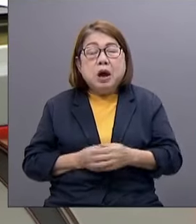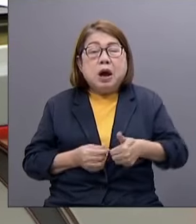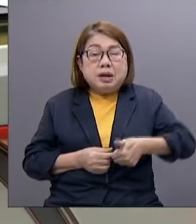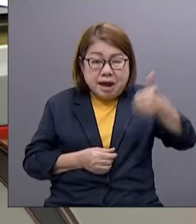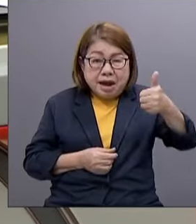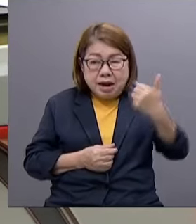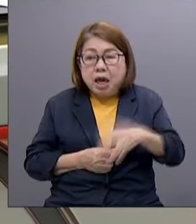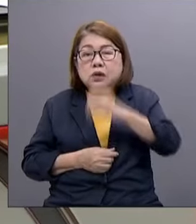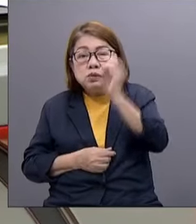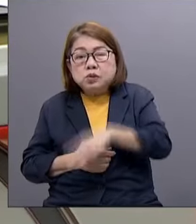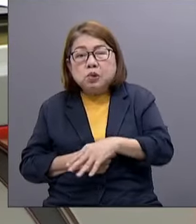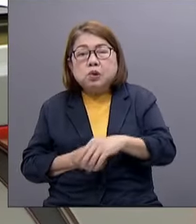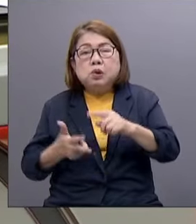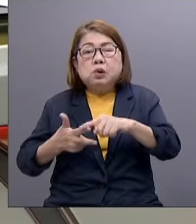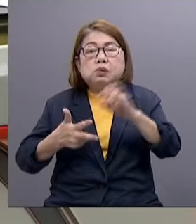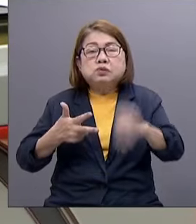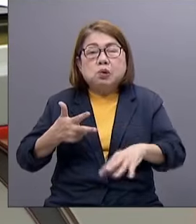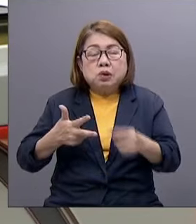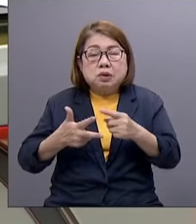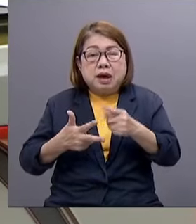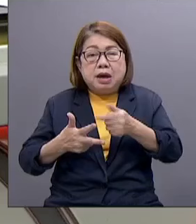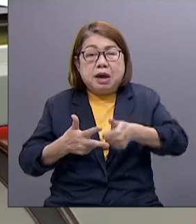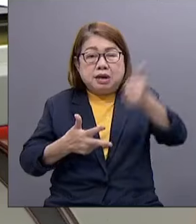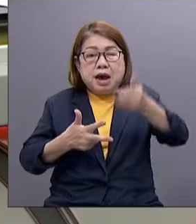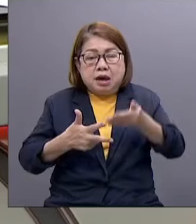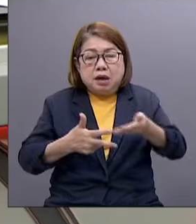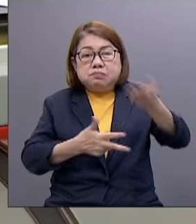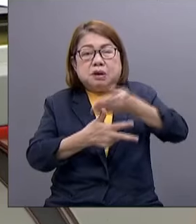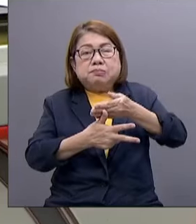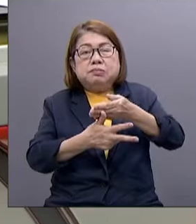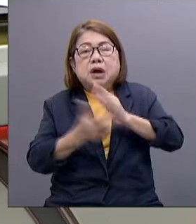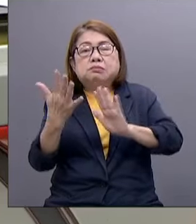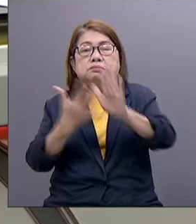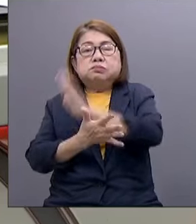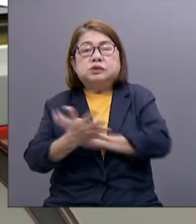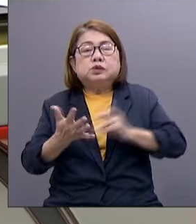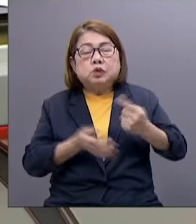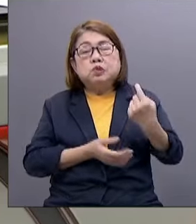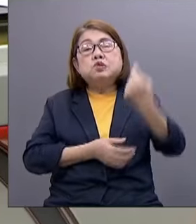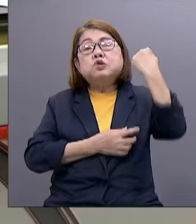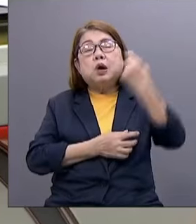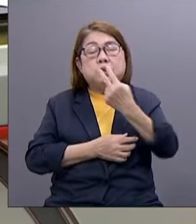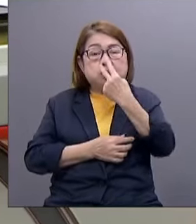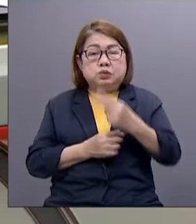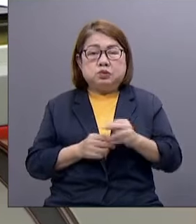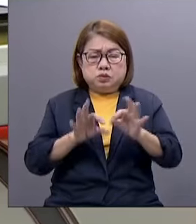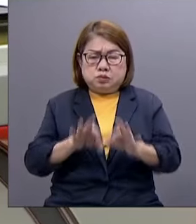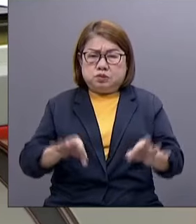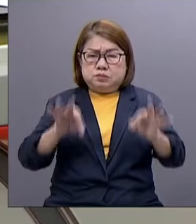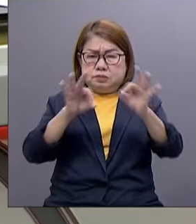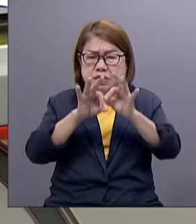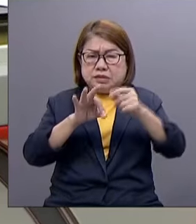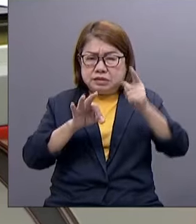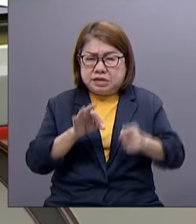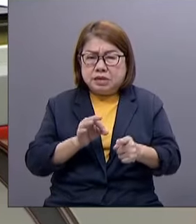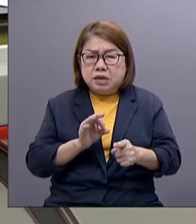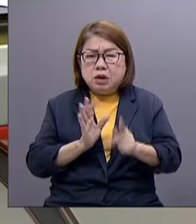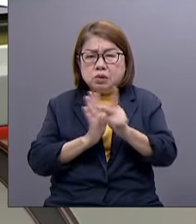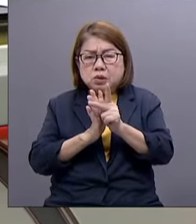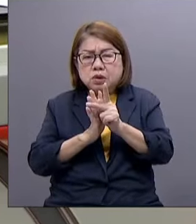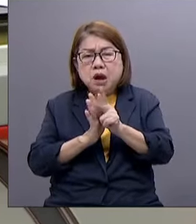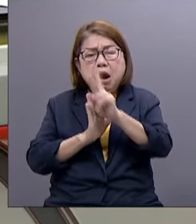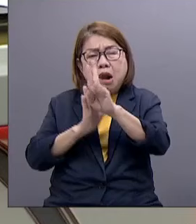ไปต่อไม่ได้กับคนดังบางส่วนที่ไปต่อได้คงจะต้องย้อนกลับไปดูว่าหัวใจหลักในเรื่องของกฎระเบียบในการได้ม